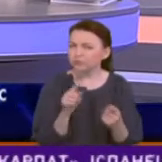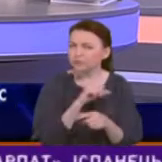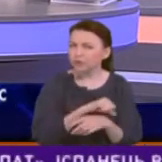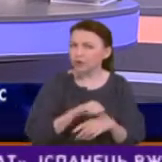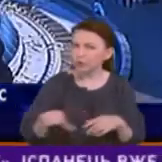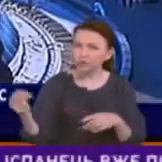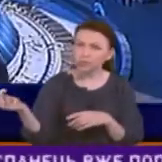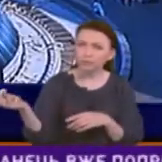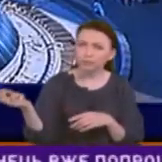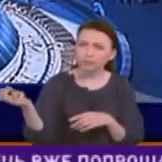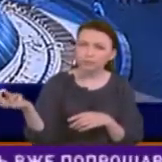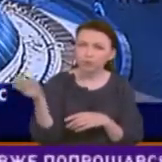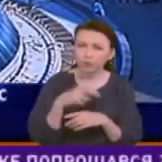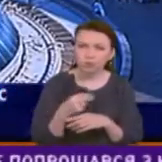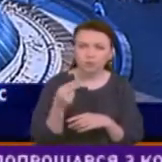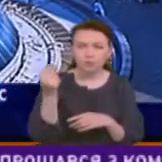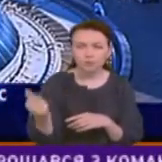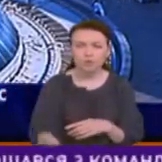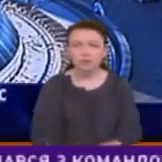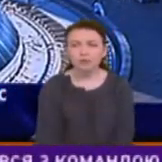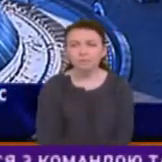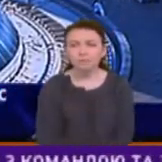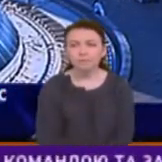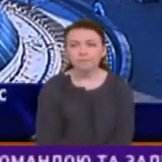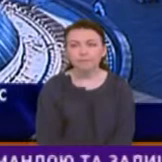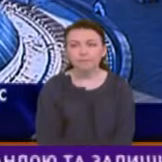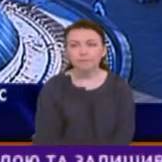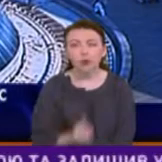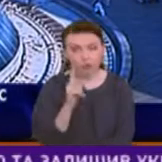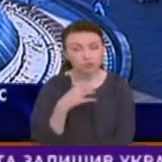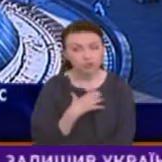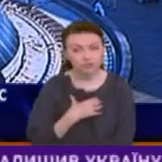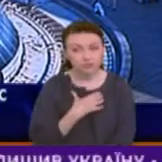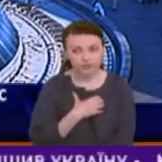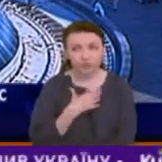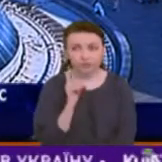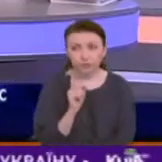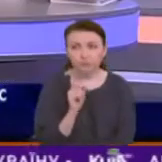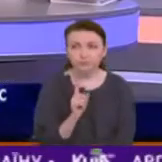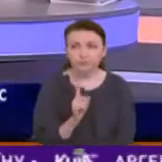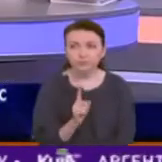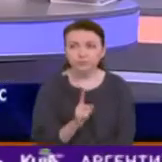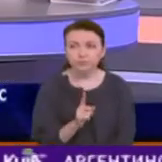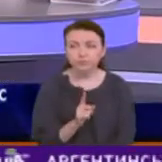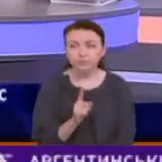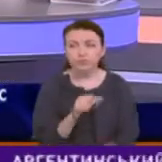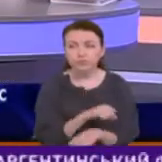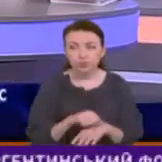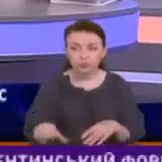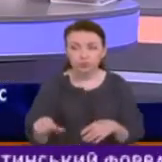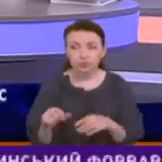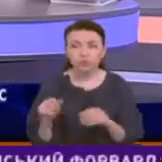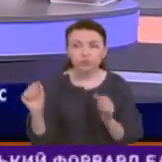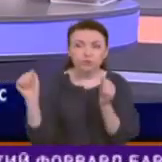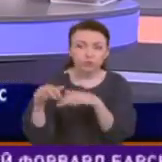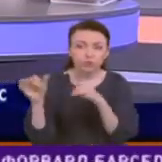закордонні приходи заплатили, і це заплатили. Так, от ще, до речі, одна річ, теж дуже важливо. Ми втратили закордонні приходи. Понятно.